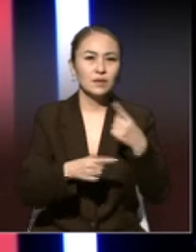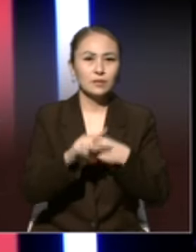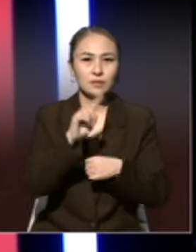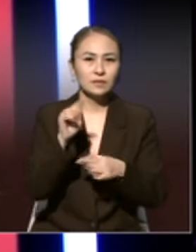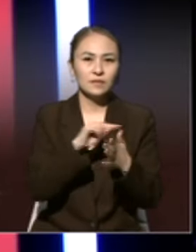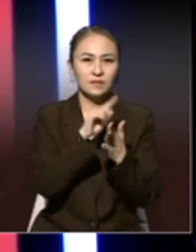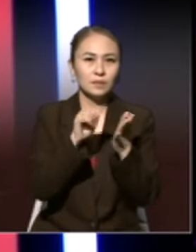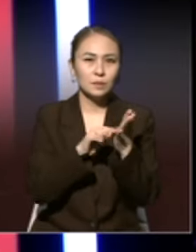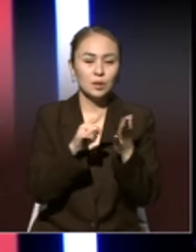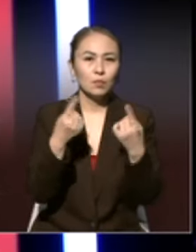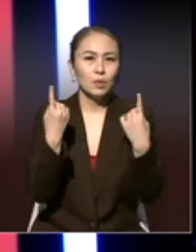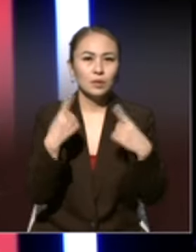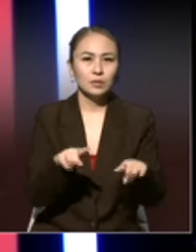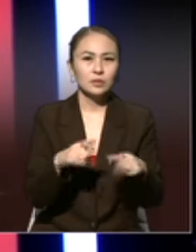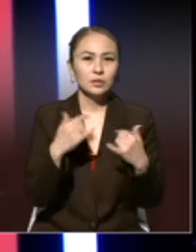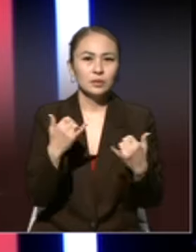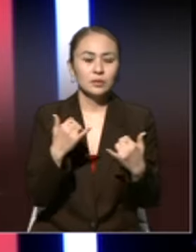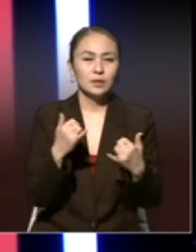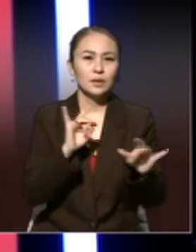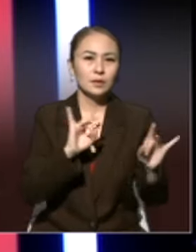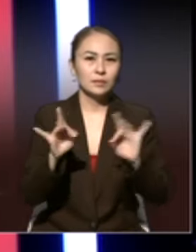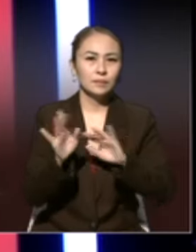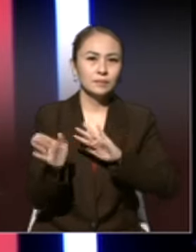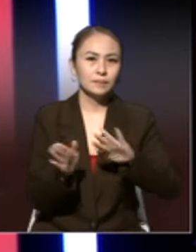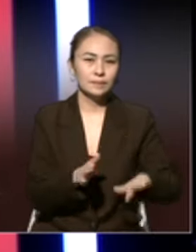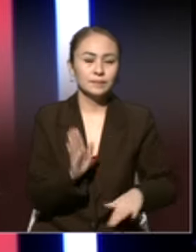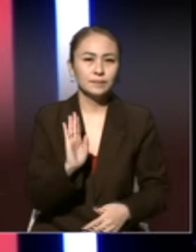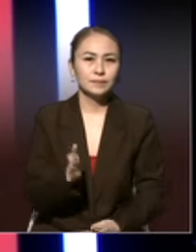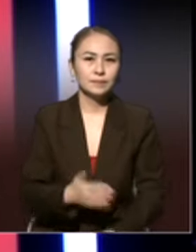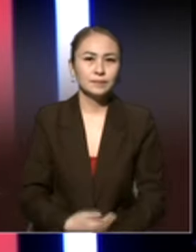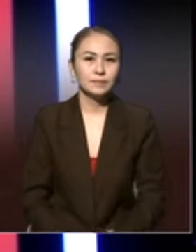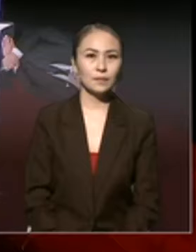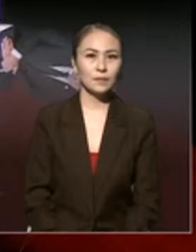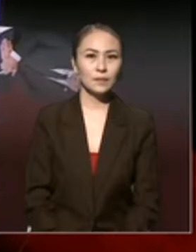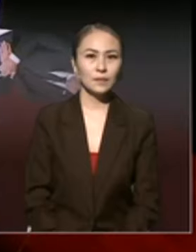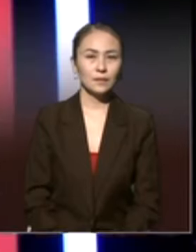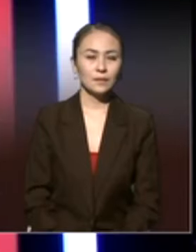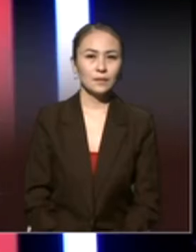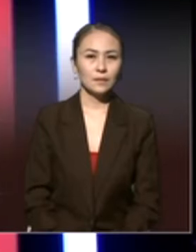бұл басқаша сұрақ. Yeah. Дәл қазір үзіліс, бірер минуттан кейін қайттан жалғастырамыз.